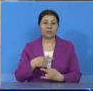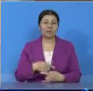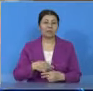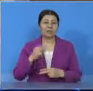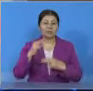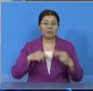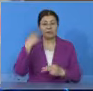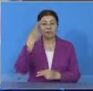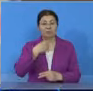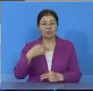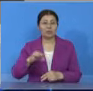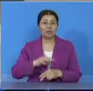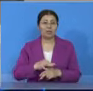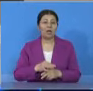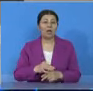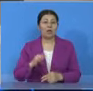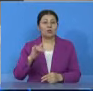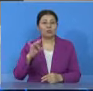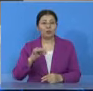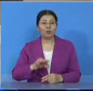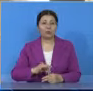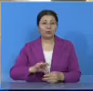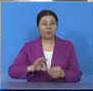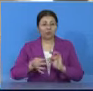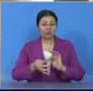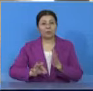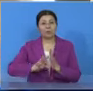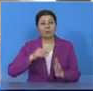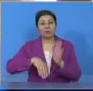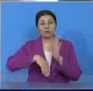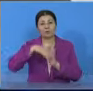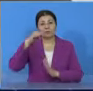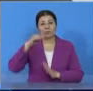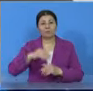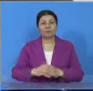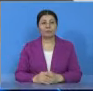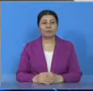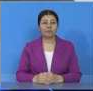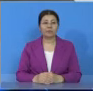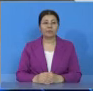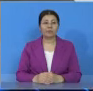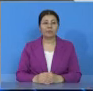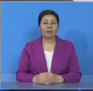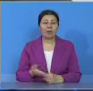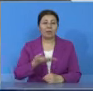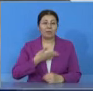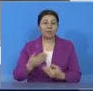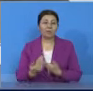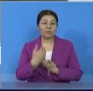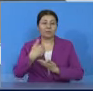подача. Все это приводило жюри в затруднение. Выбрать лучшего было достаточно сложно. Жюри мы